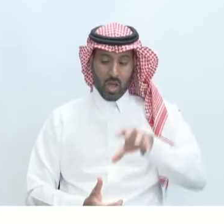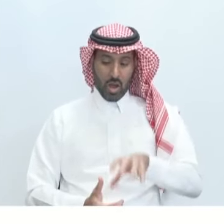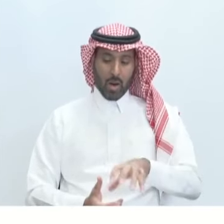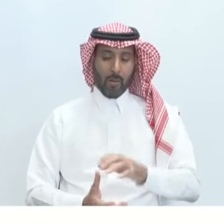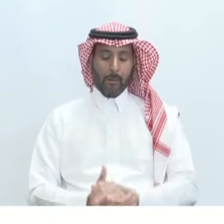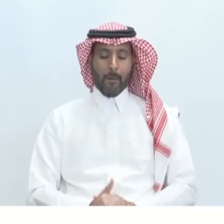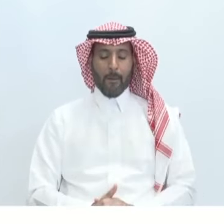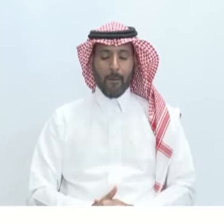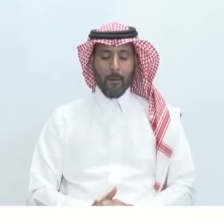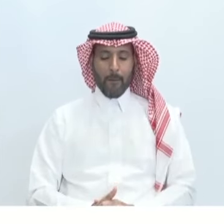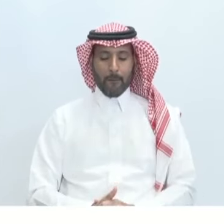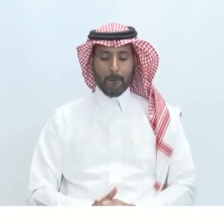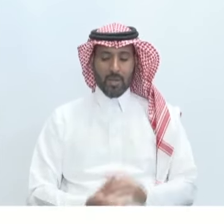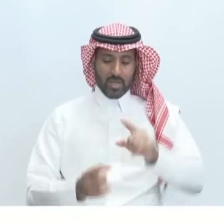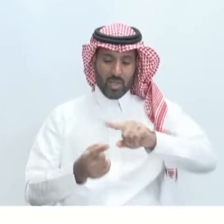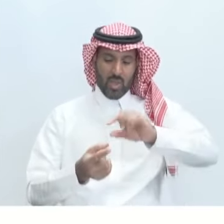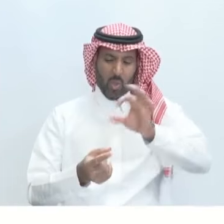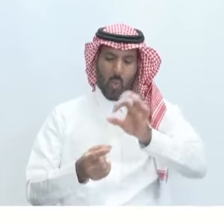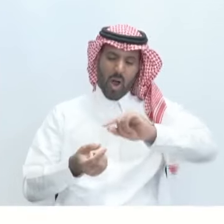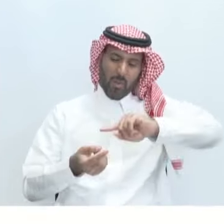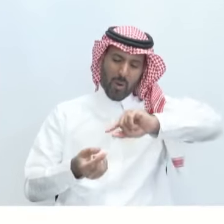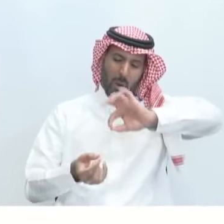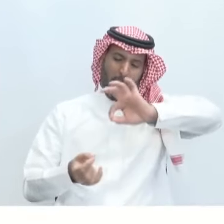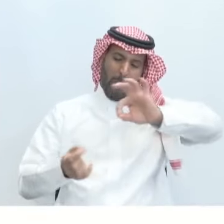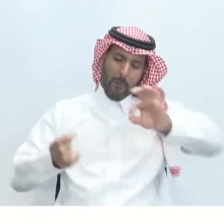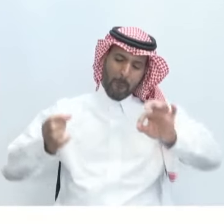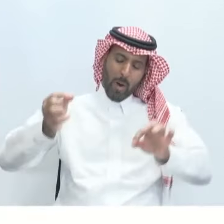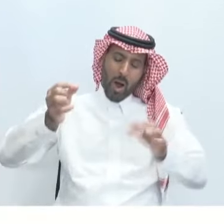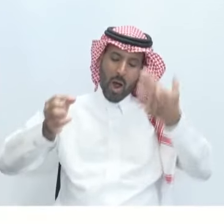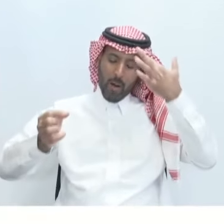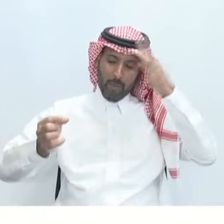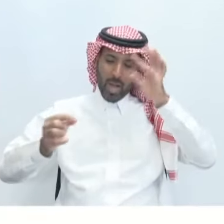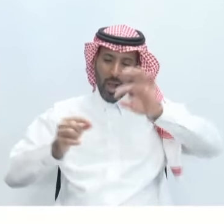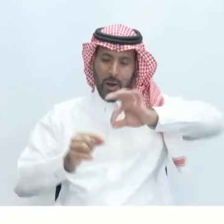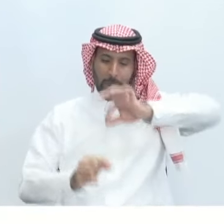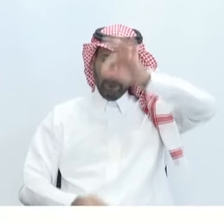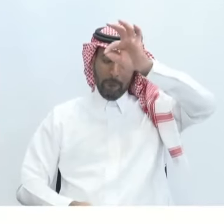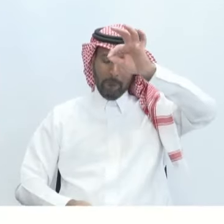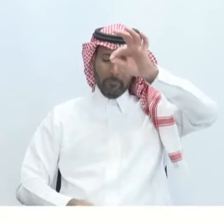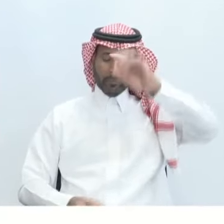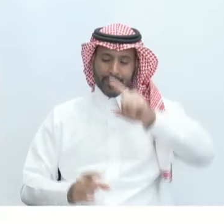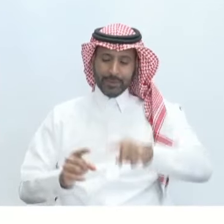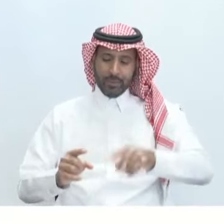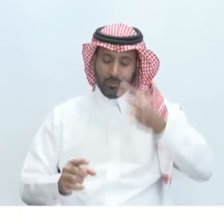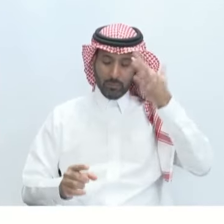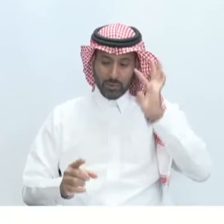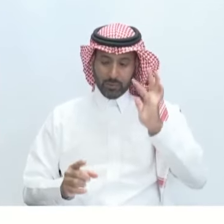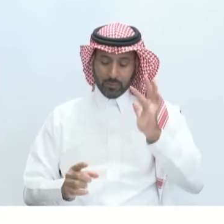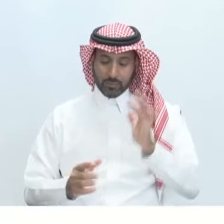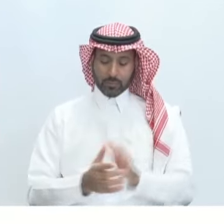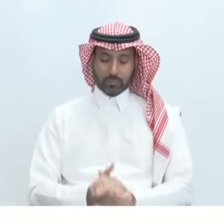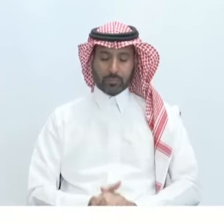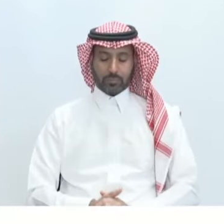العائق تظهر حوله دوائر باللون الاسود قم بسحبها للاعلى او للاسفل